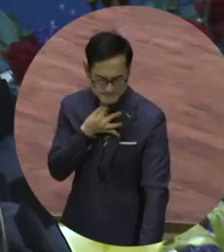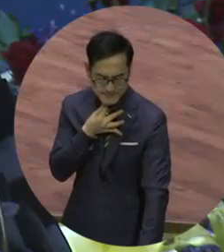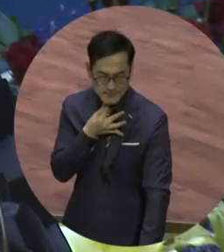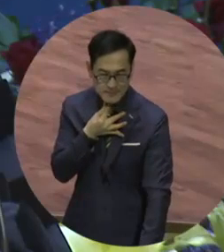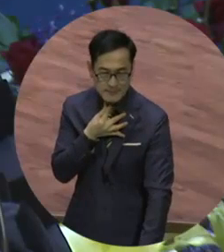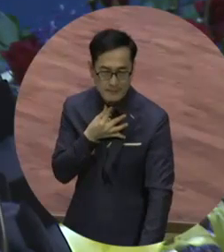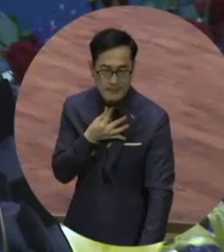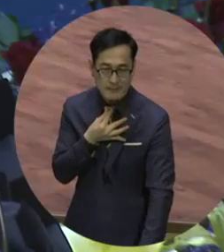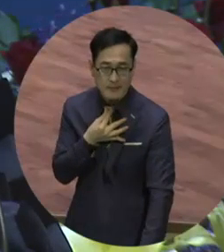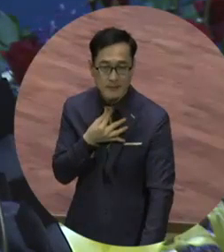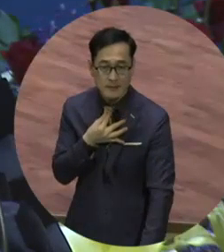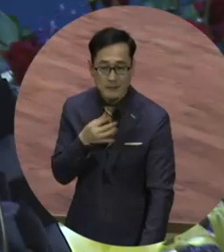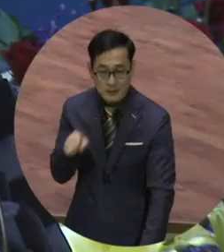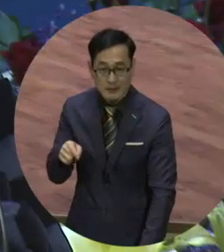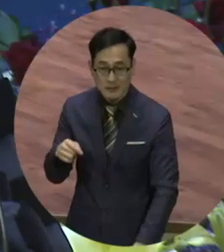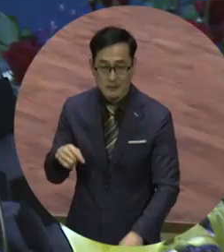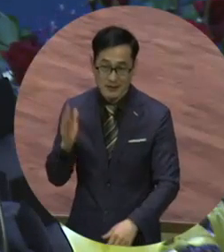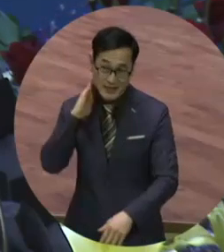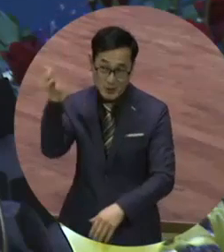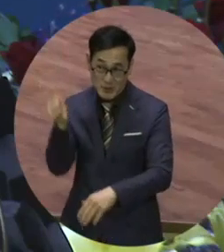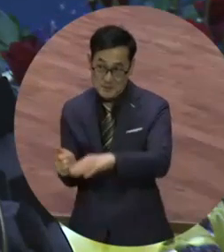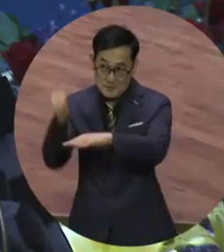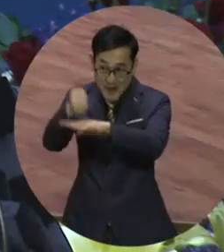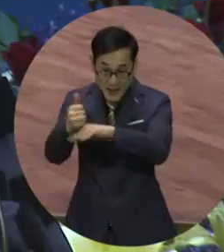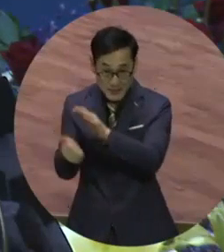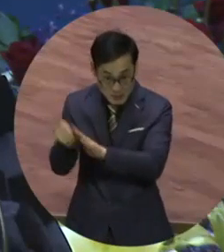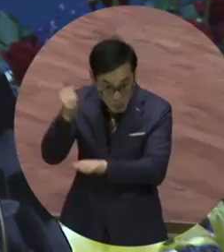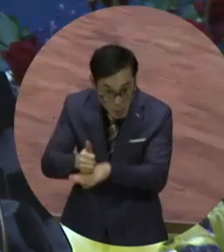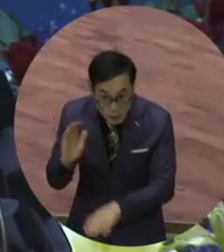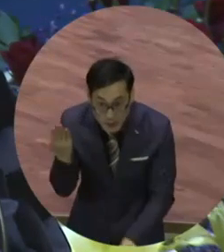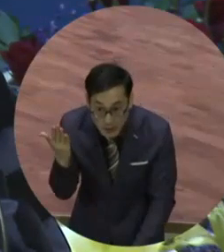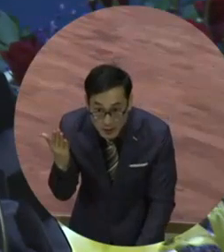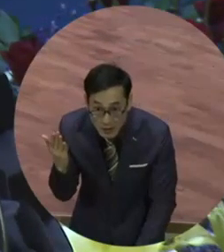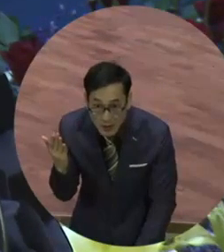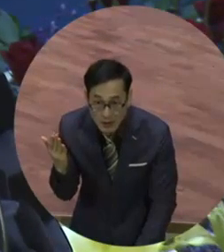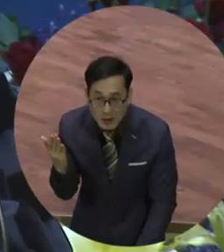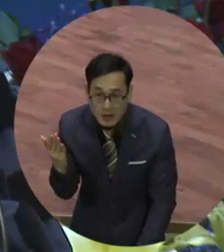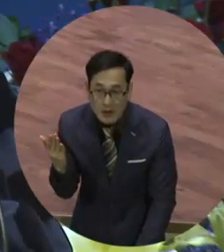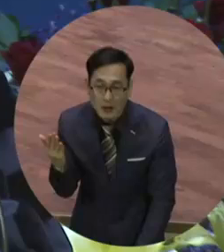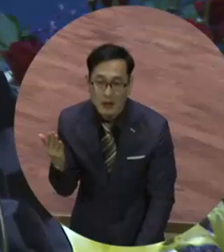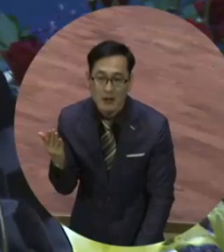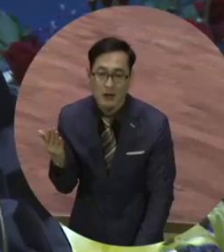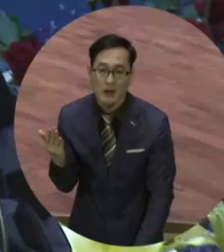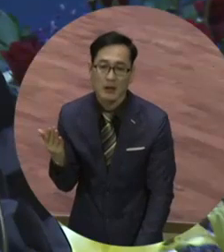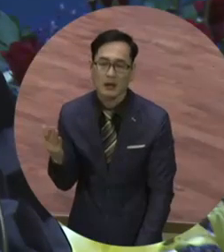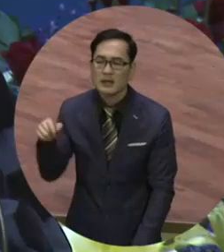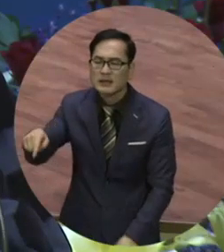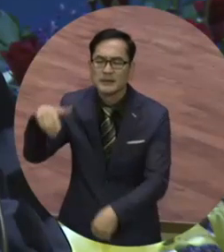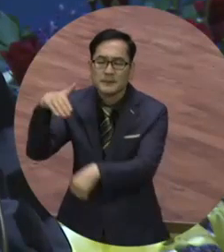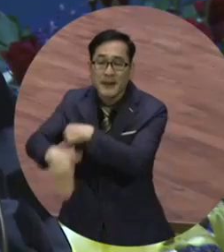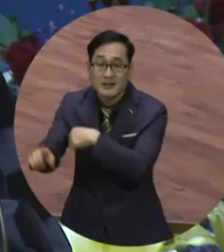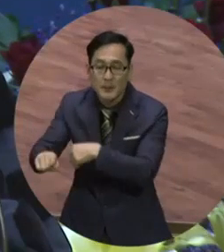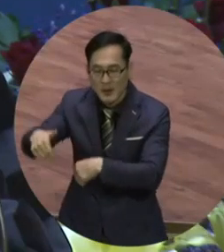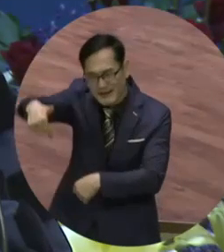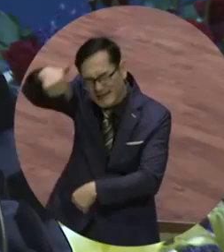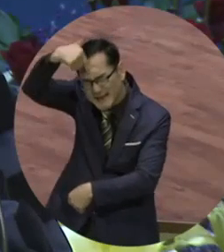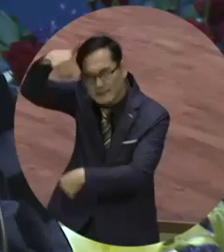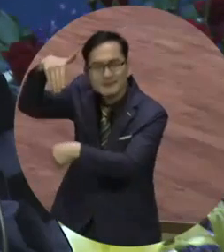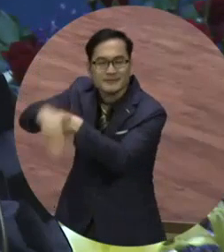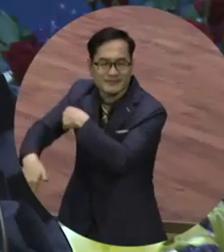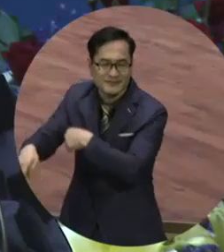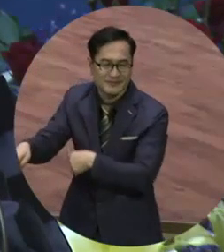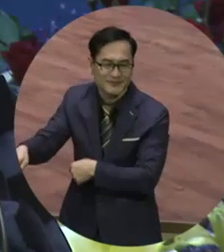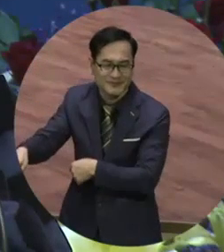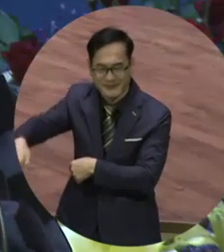그것이 성공 인생의 목표입니까? 그걸 뭐라 그러냐? 성경은 예틀이라 그래. 예틀.